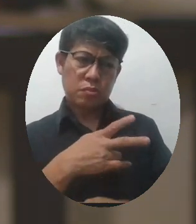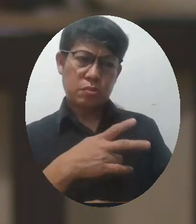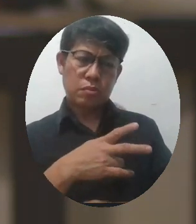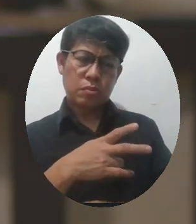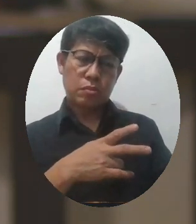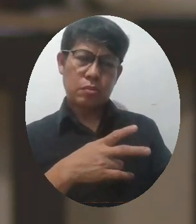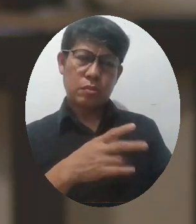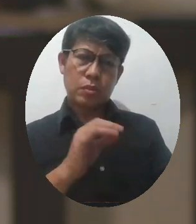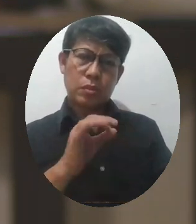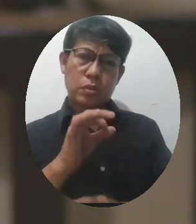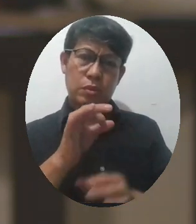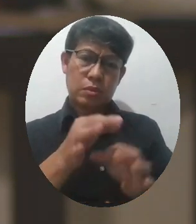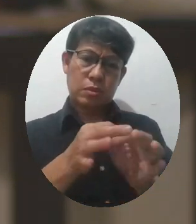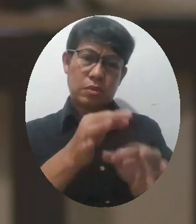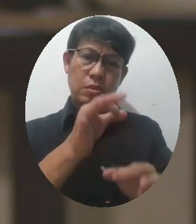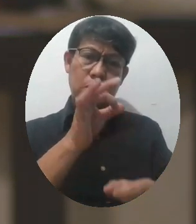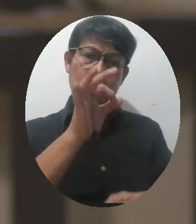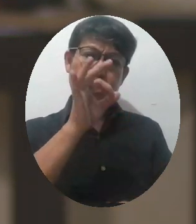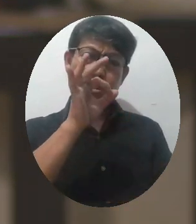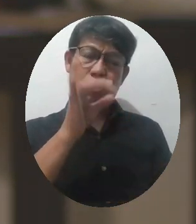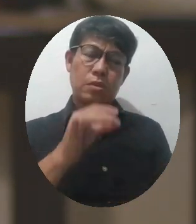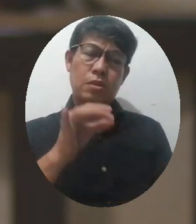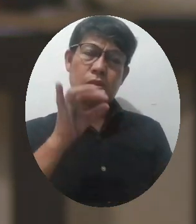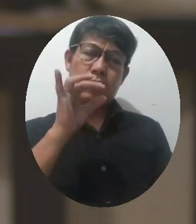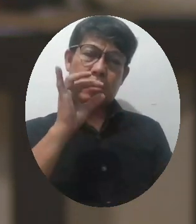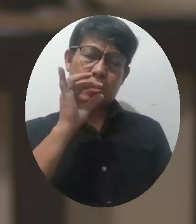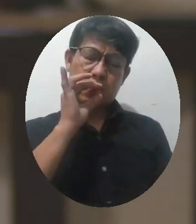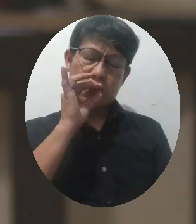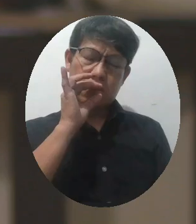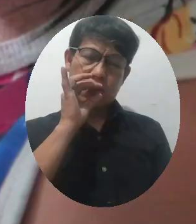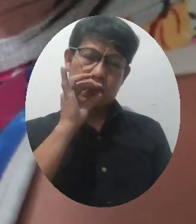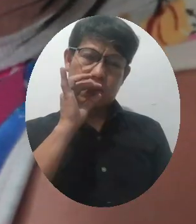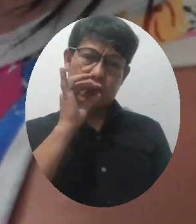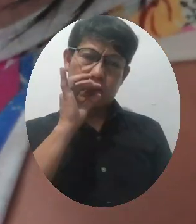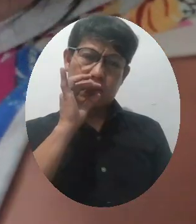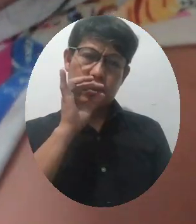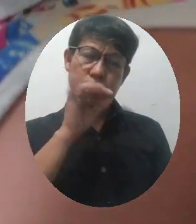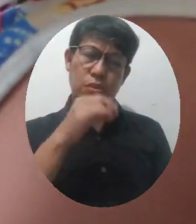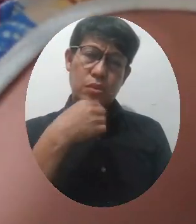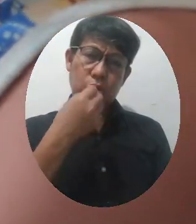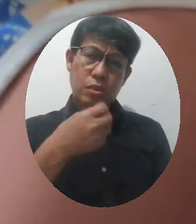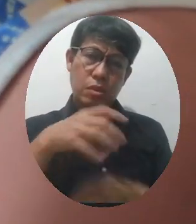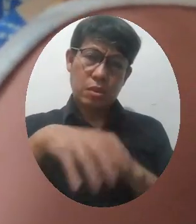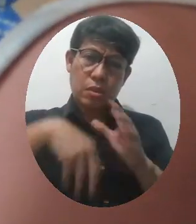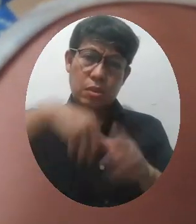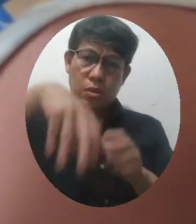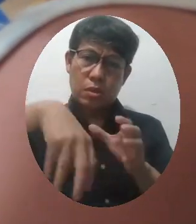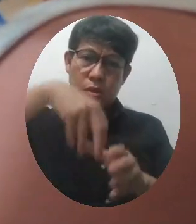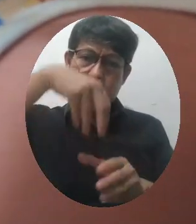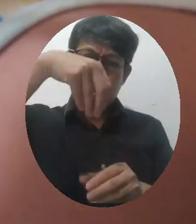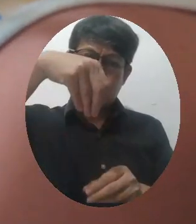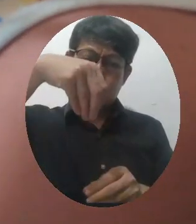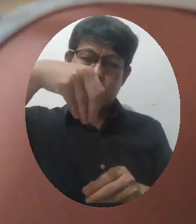siya ng parang hose sa bibig para dun daw po muna pasamantala lumabas yung mga dumi sa tiyan.